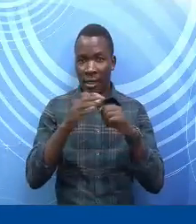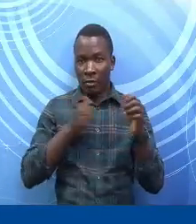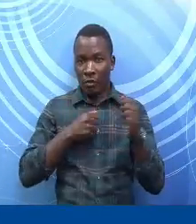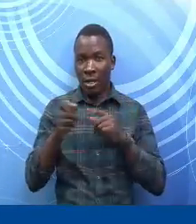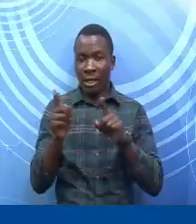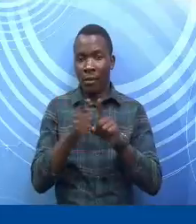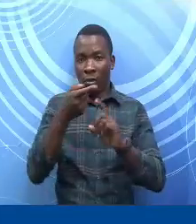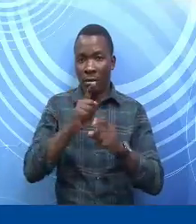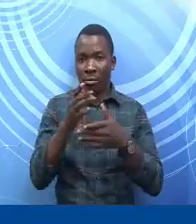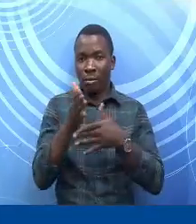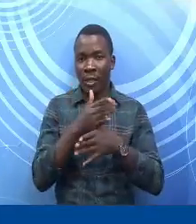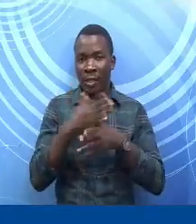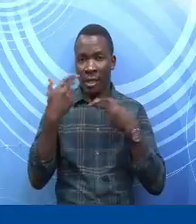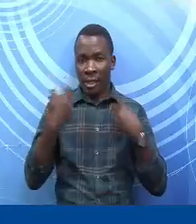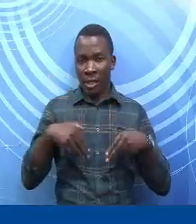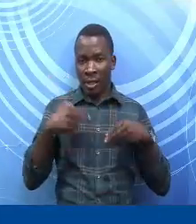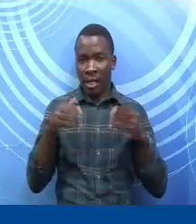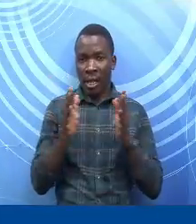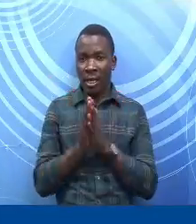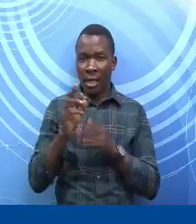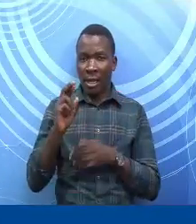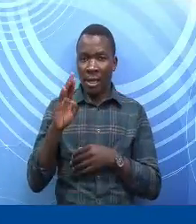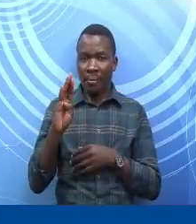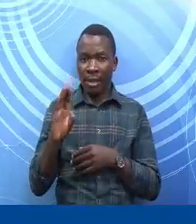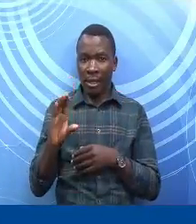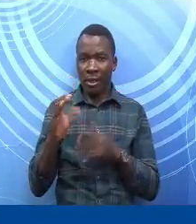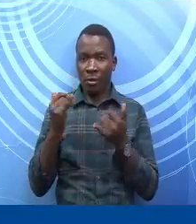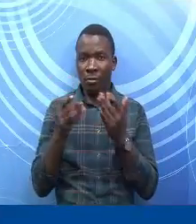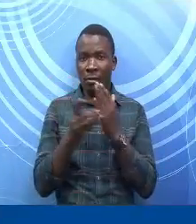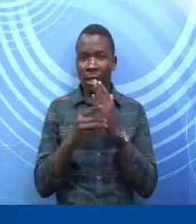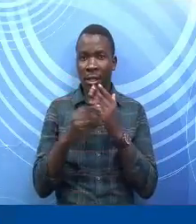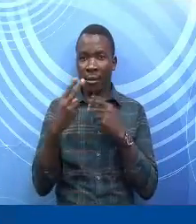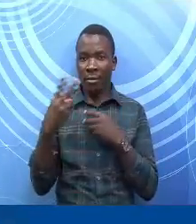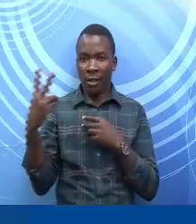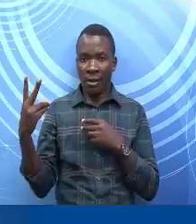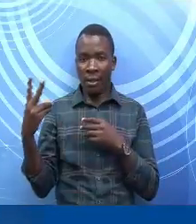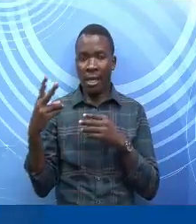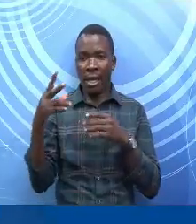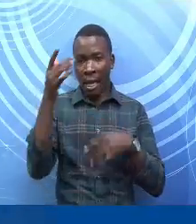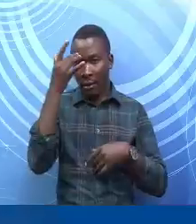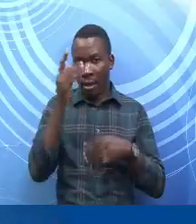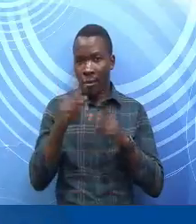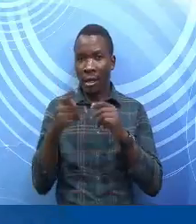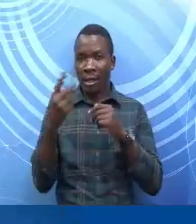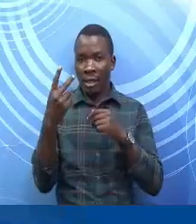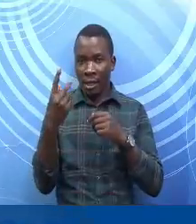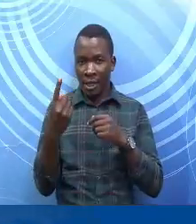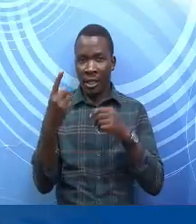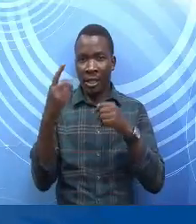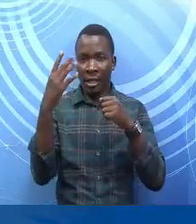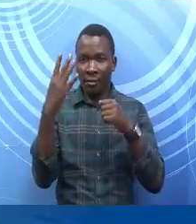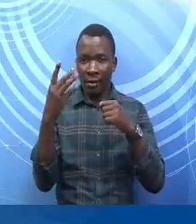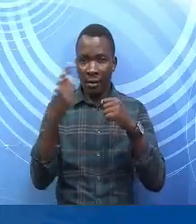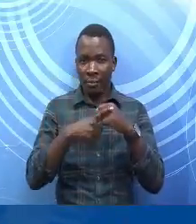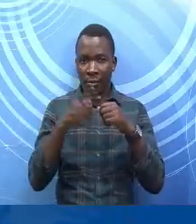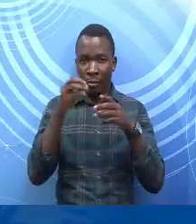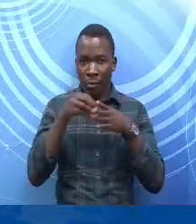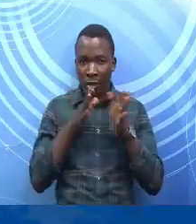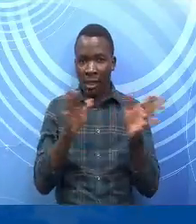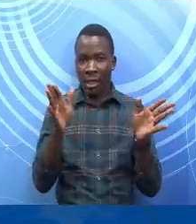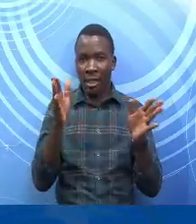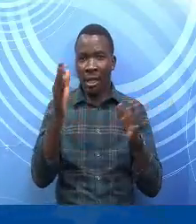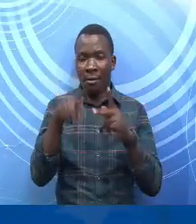tubikesha Minisiteri y'Ubuzima ndetse na RBC, uyu munsi tariki 22 hakaba handuye abantu 146 muri rusange amaze kwandura